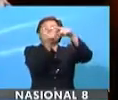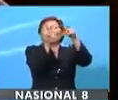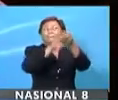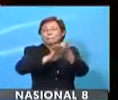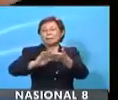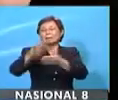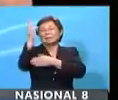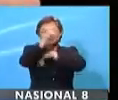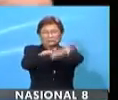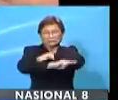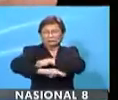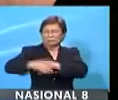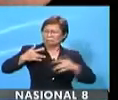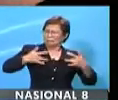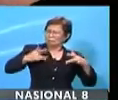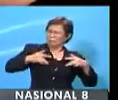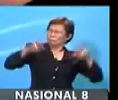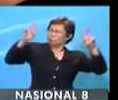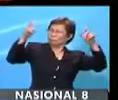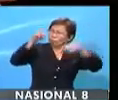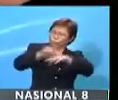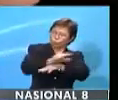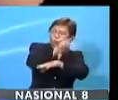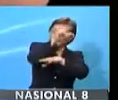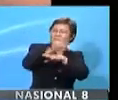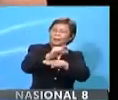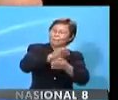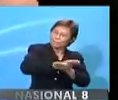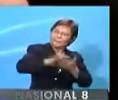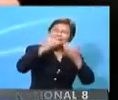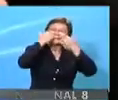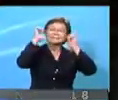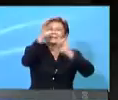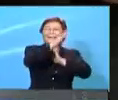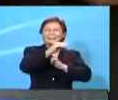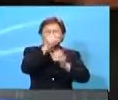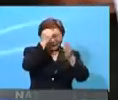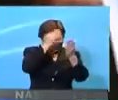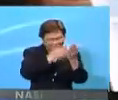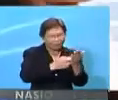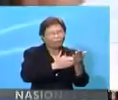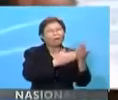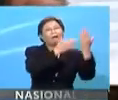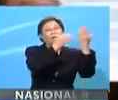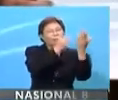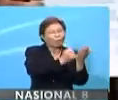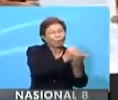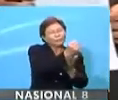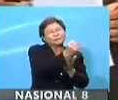dinafikan kerajaan negeri sambil mendakwa slogan yang akan digunakan ialah bersih cekap dan amanah.